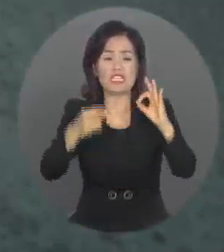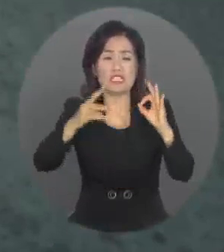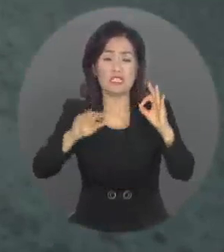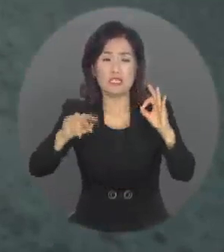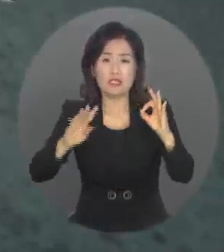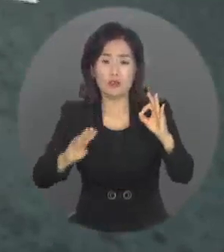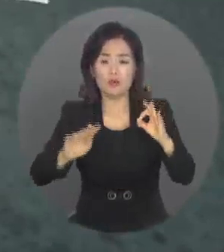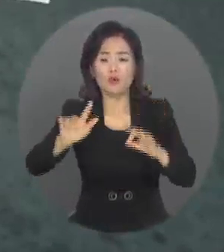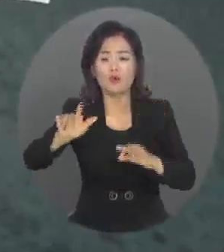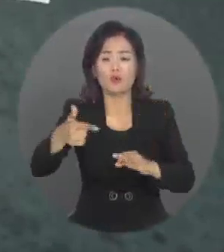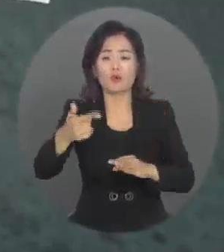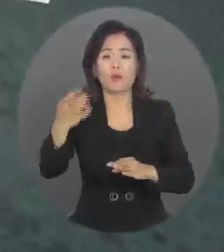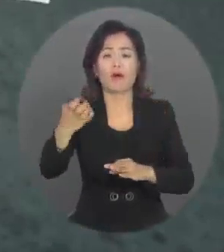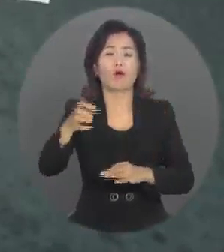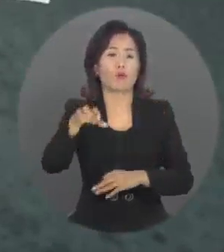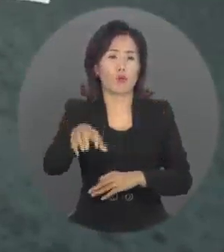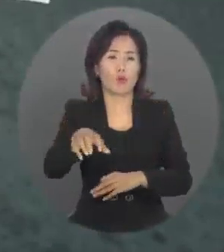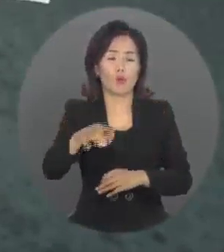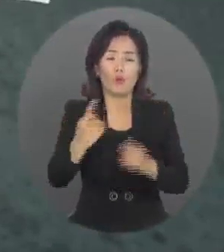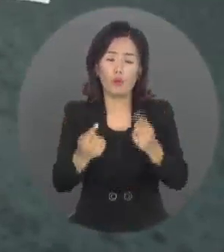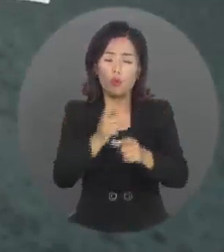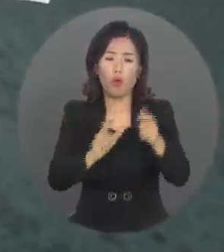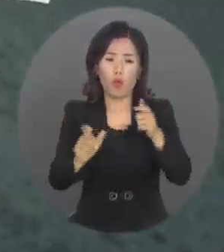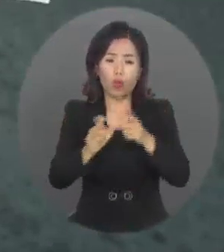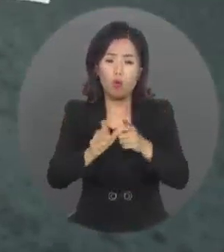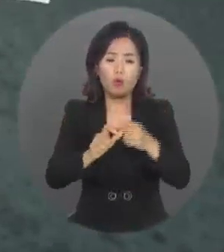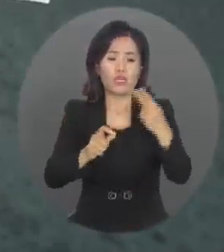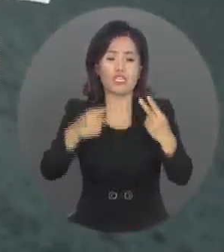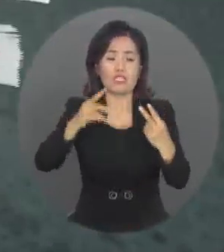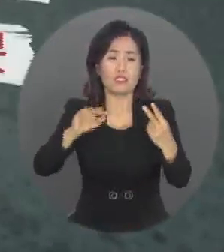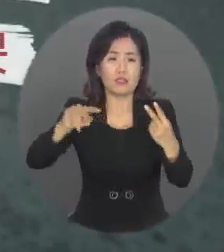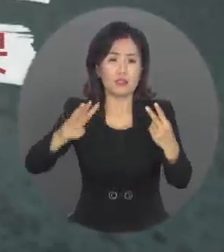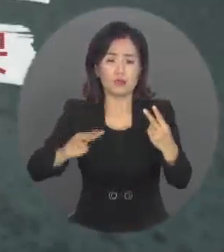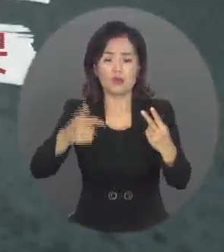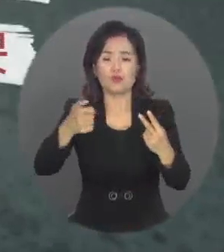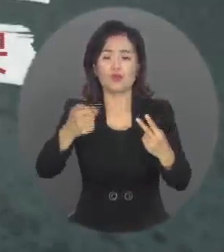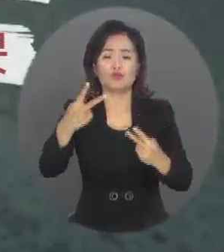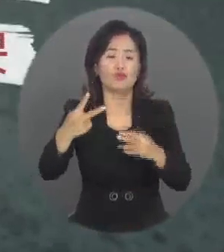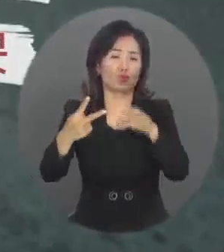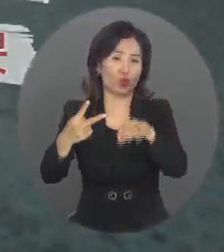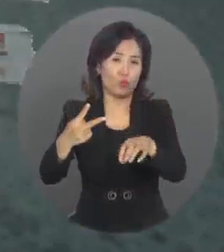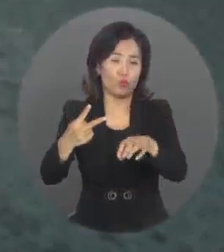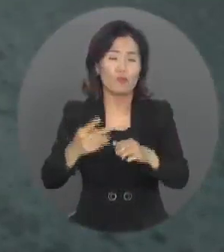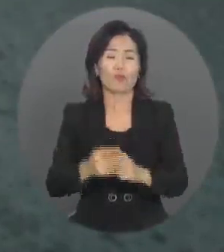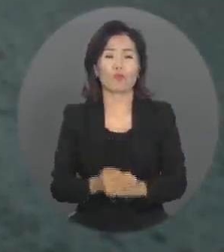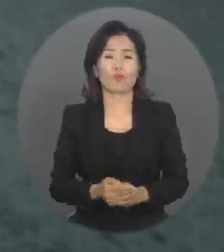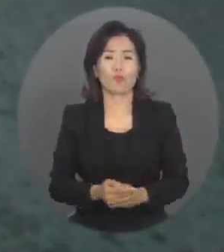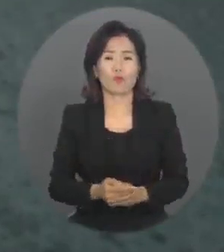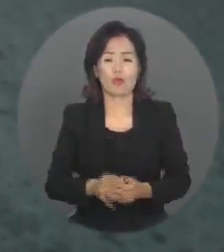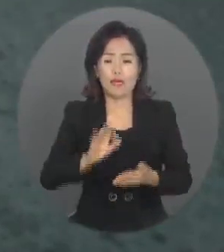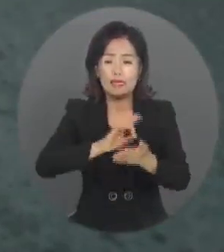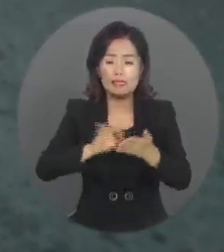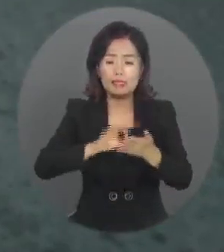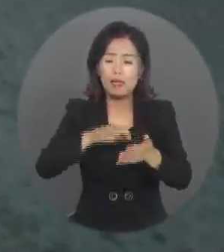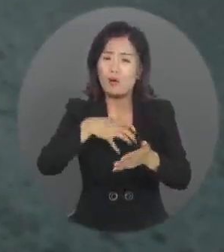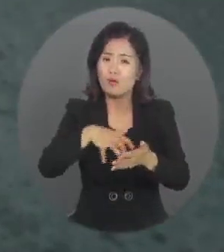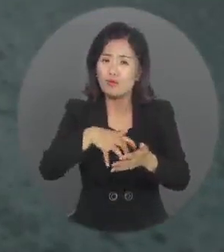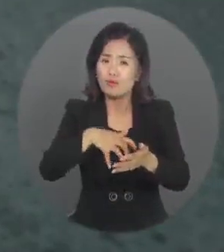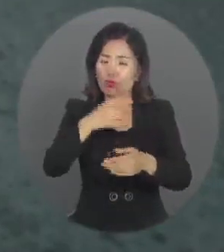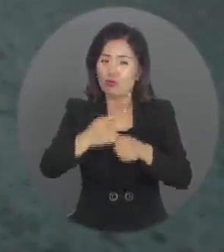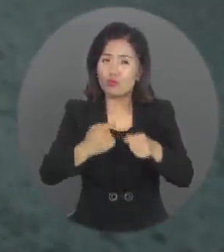저수지는 640곳, 그보다 낮은 E등급은 52곳이 있습니다. 사용 연수로